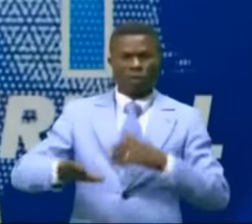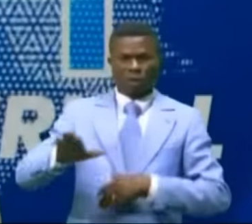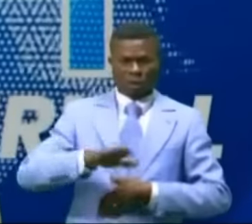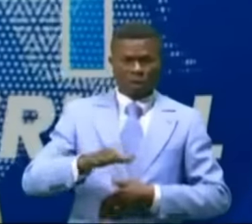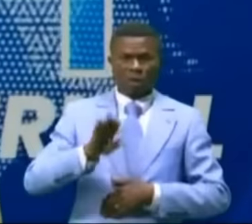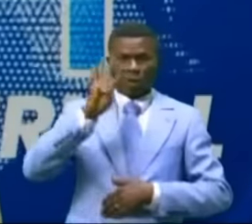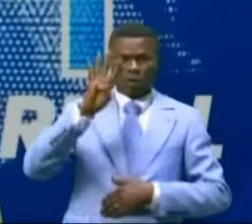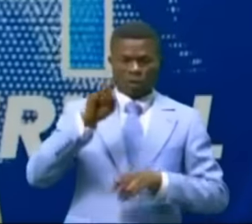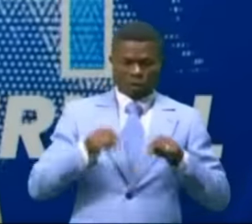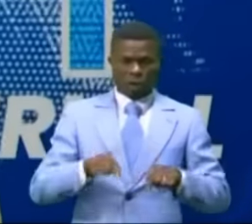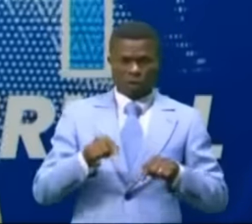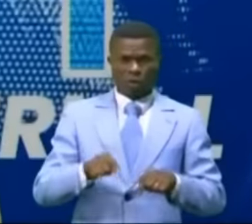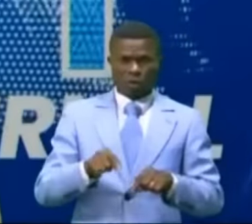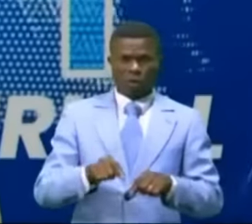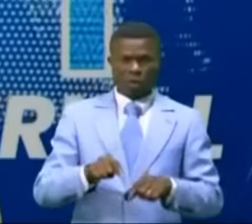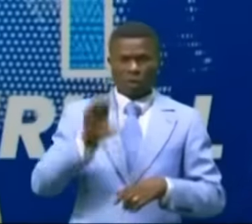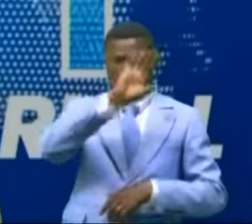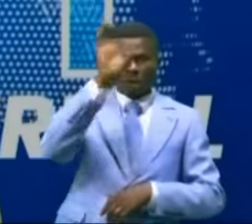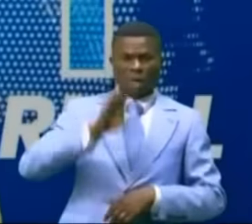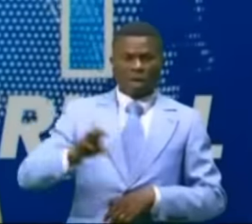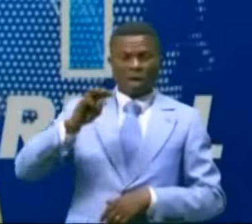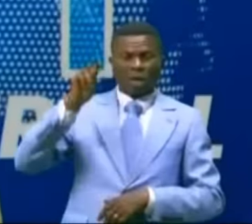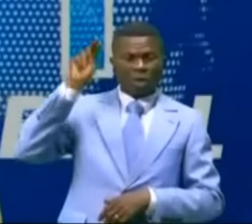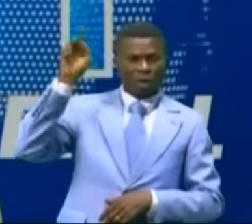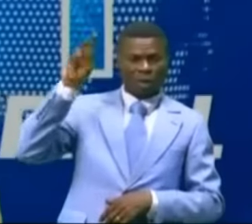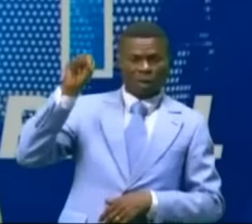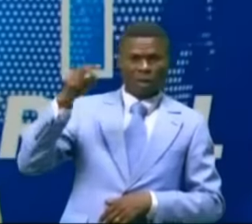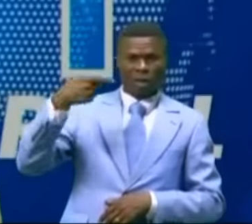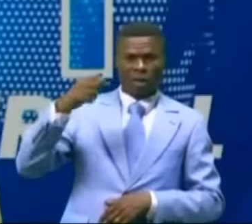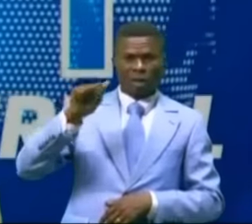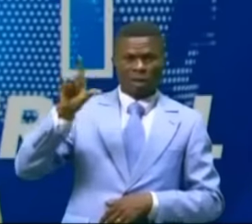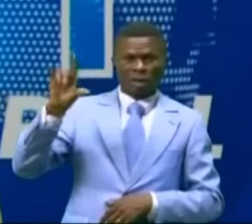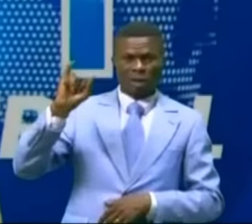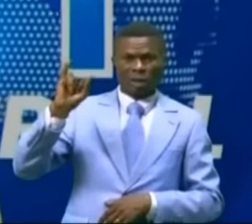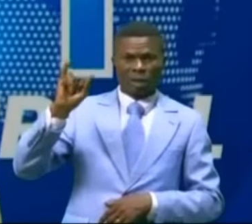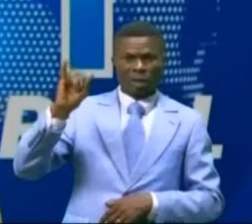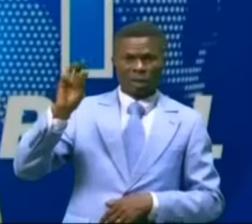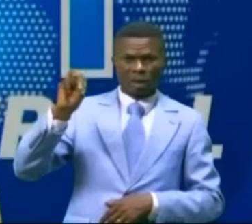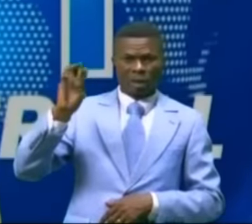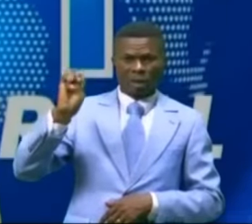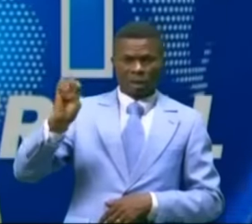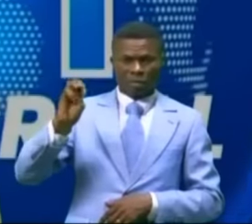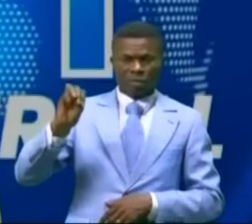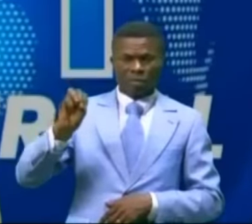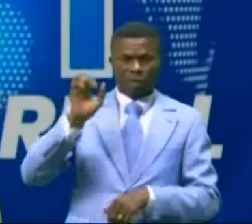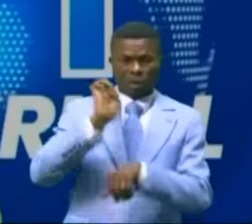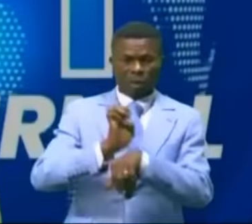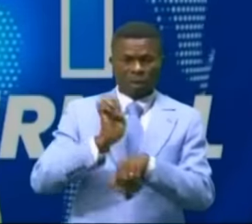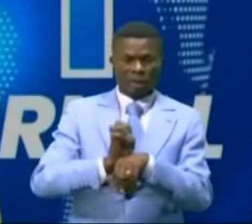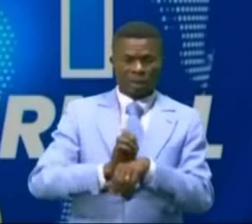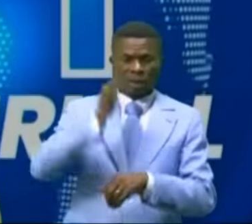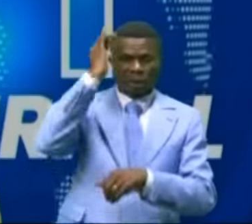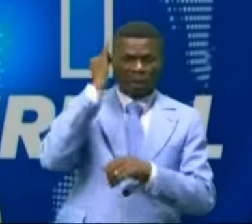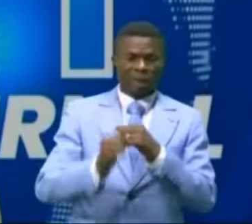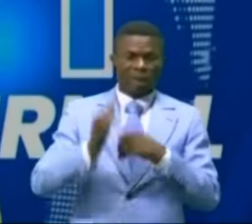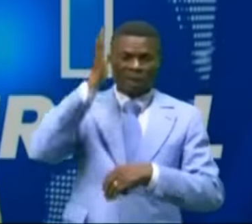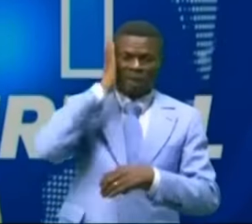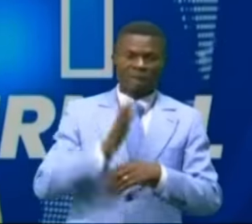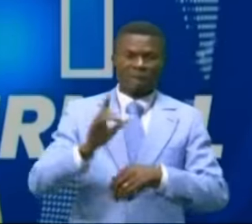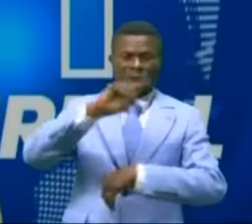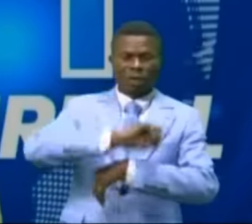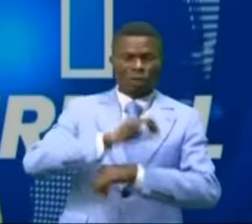jeudi, devant la commune d'Engaliema, le geste éloquent fait par l'église des saints des derniers jours, ce